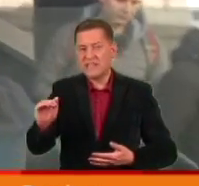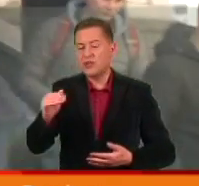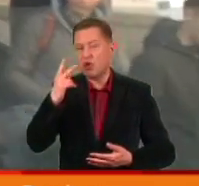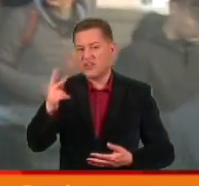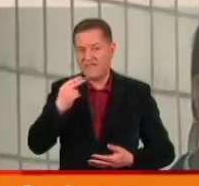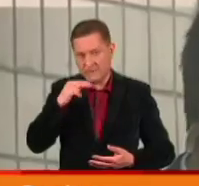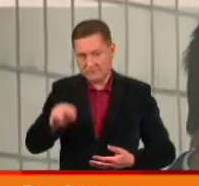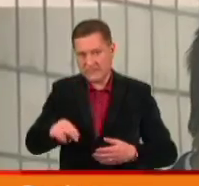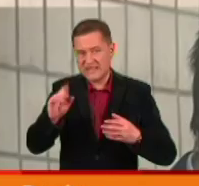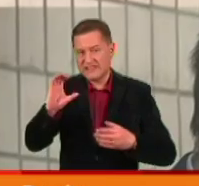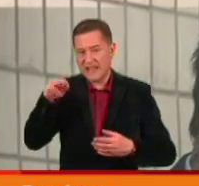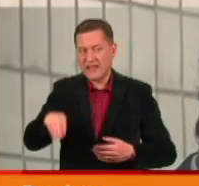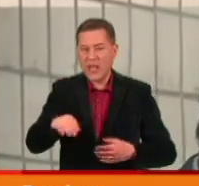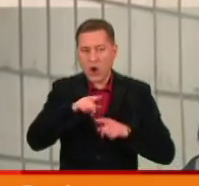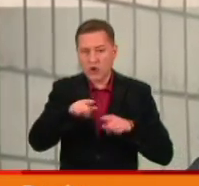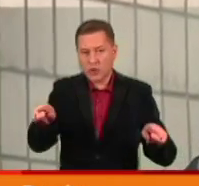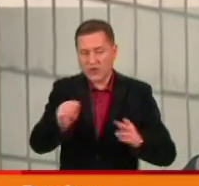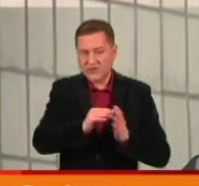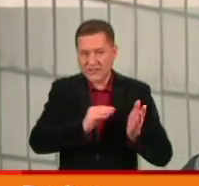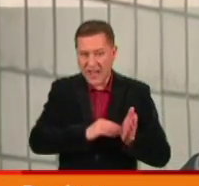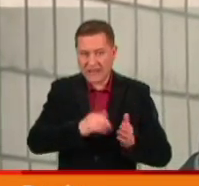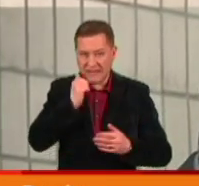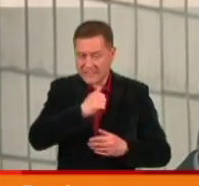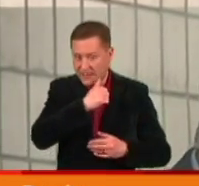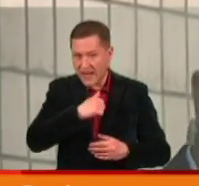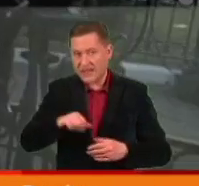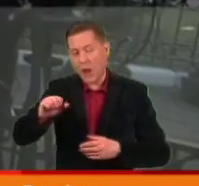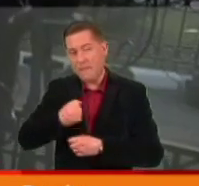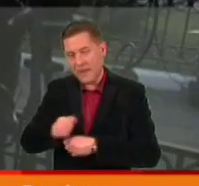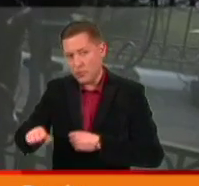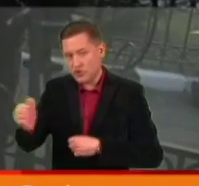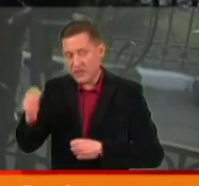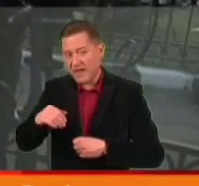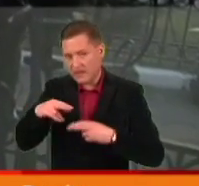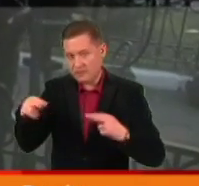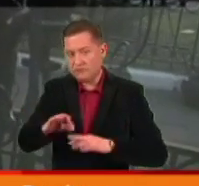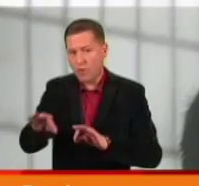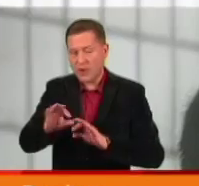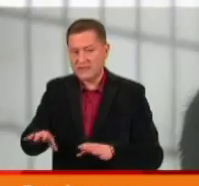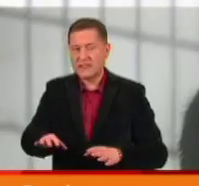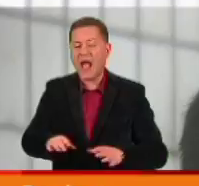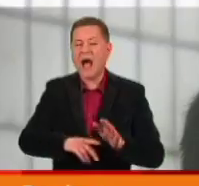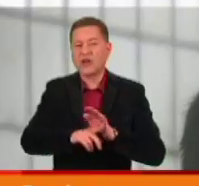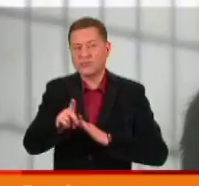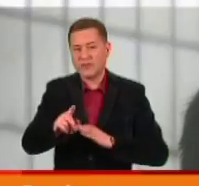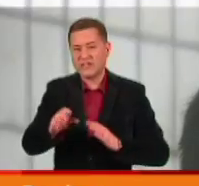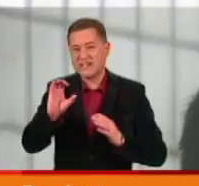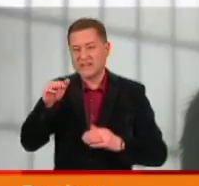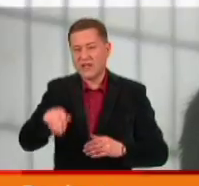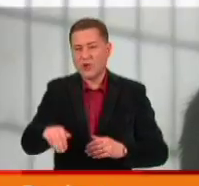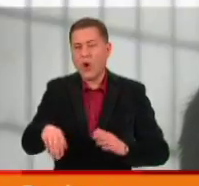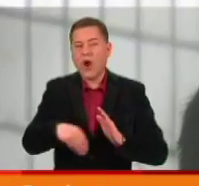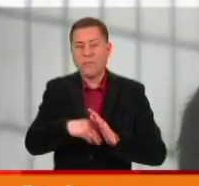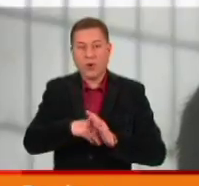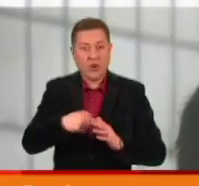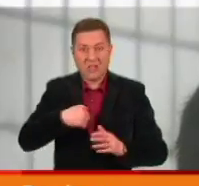– розголошення даних і примушування свідка давати покази. А розслідування почали за статтею про хабарництво. Виявляється, що я в когось десь вимагав якийсь